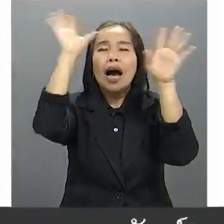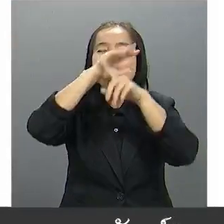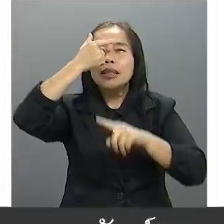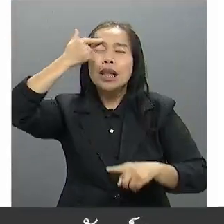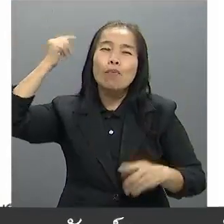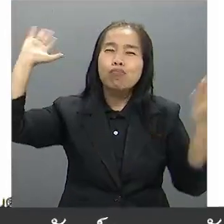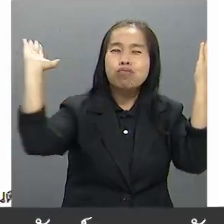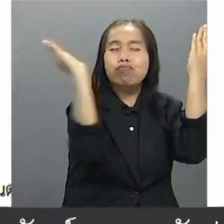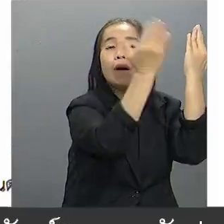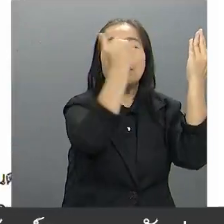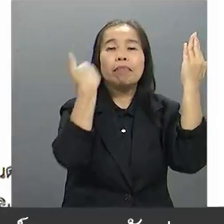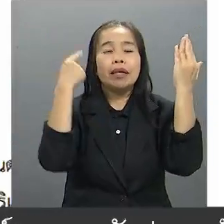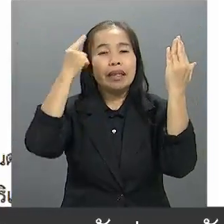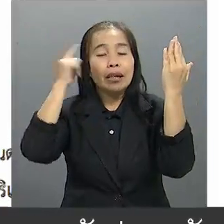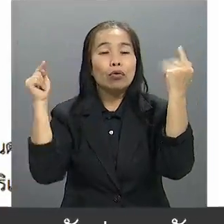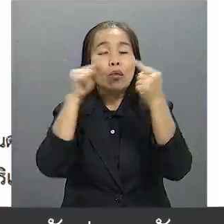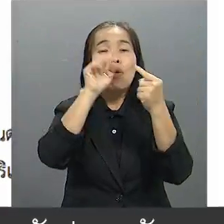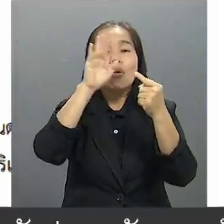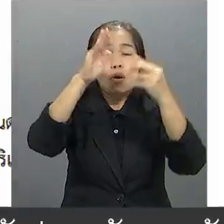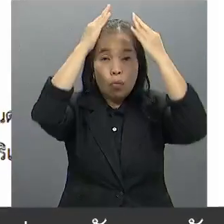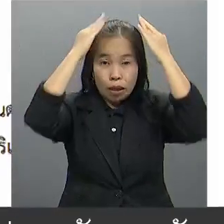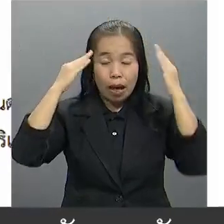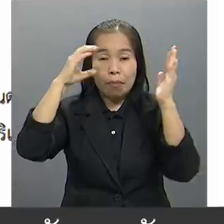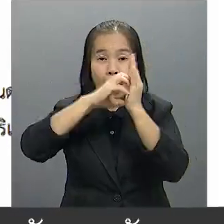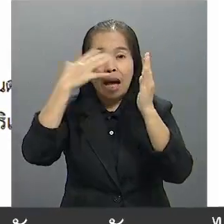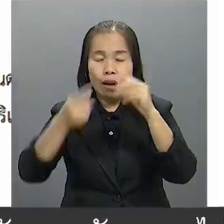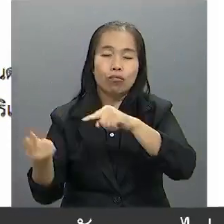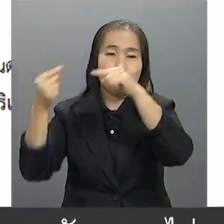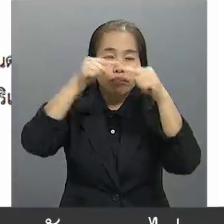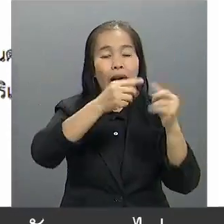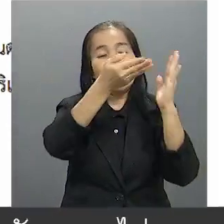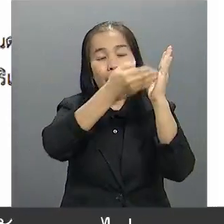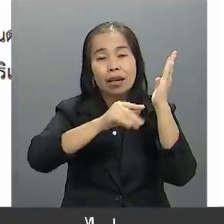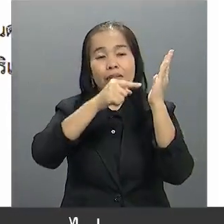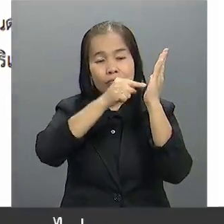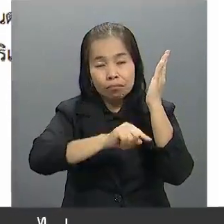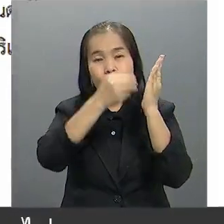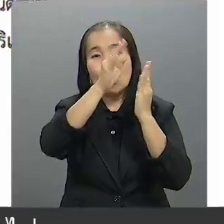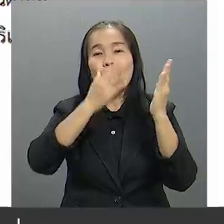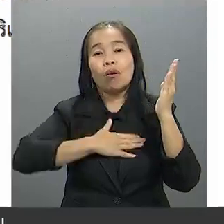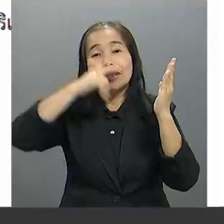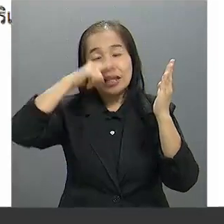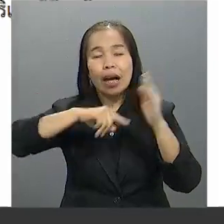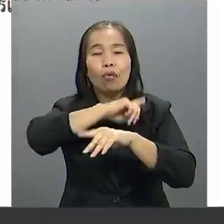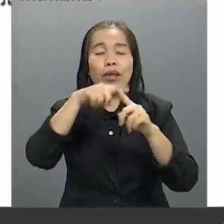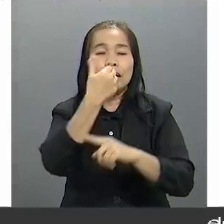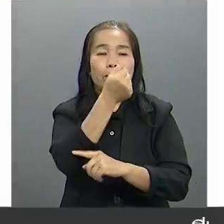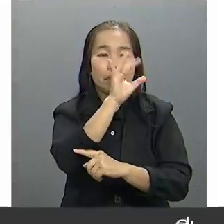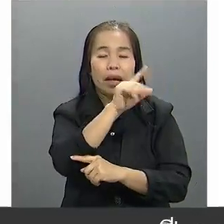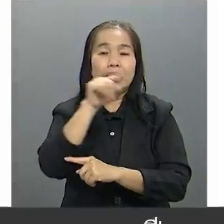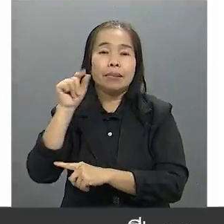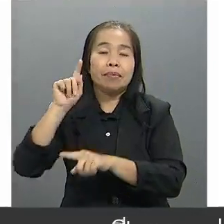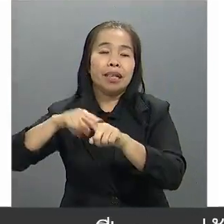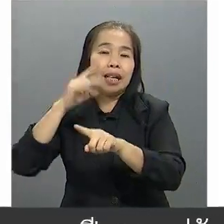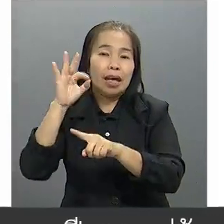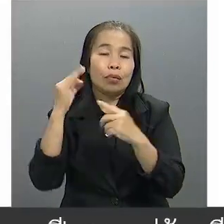ขึ้นฝั่งประเทศเวืน้ำตอนกลางและเคือนเข้าสู่พักตัวออกเฉีงเนื้า และพักเนื้อในช่งว 18-20 กันยายนประกอ